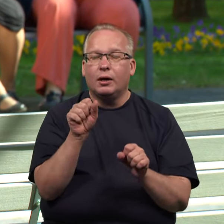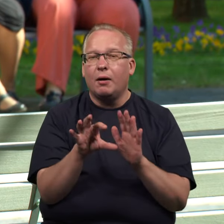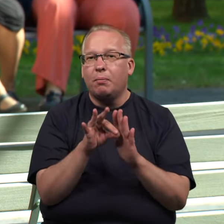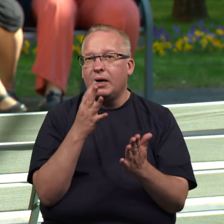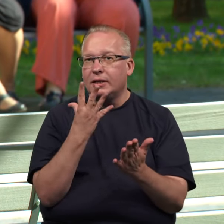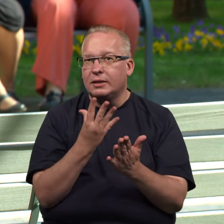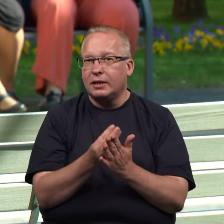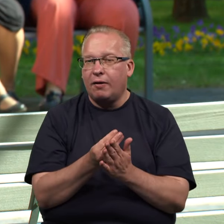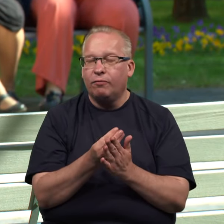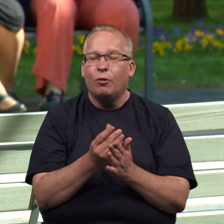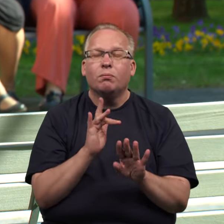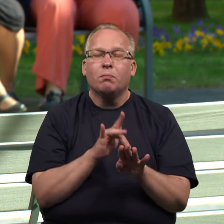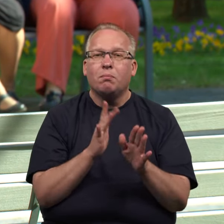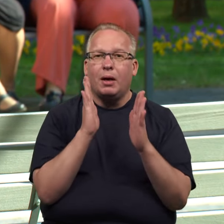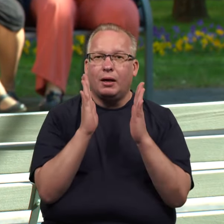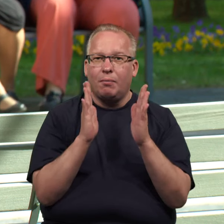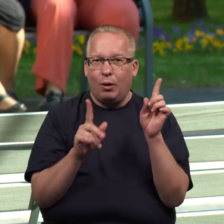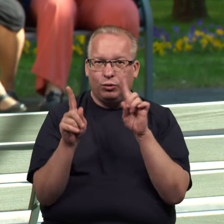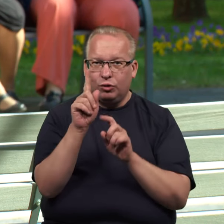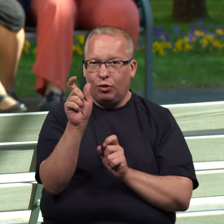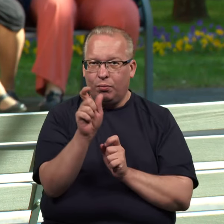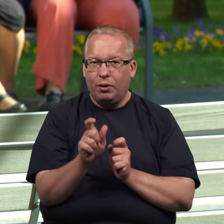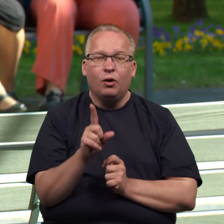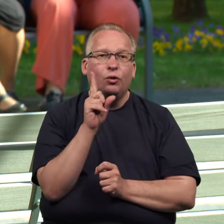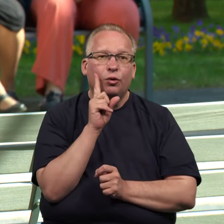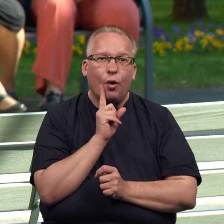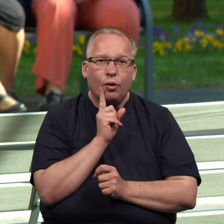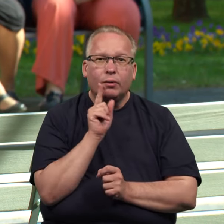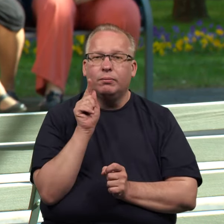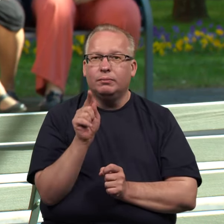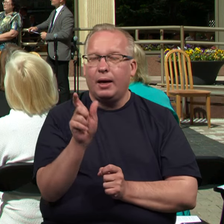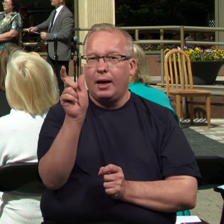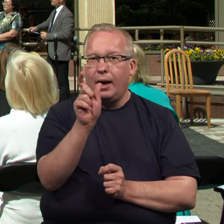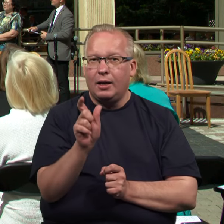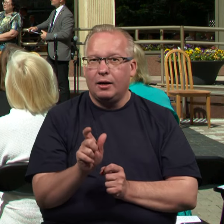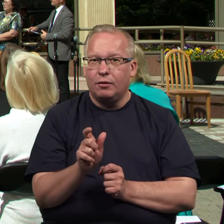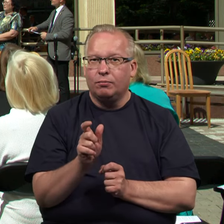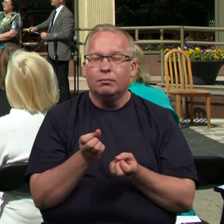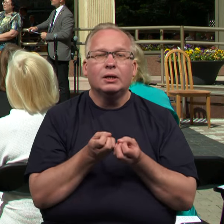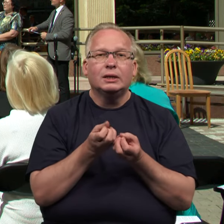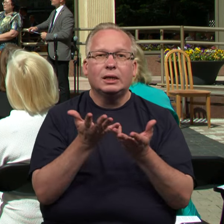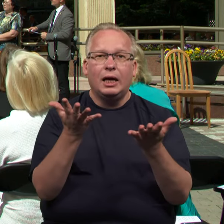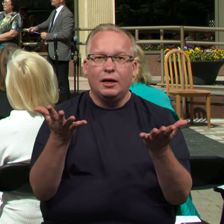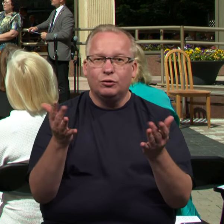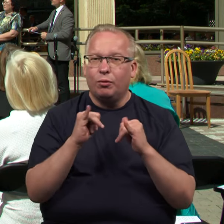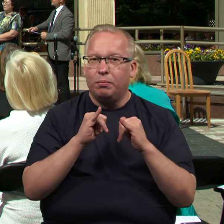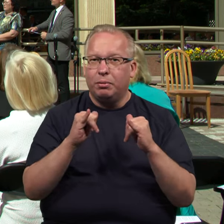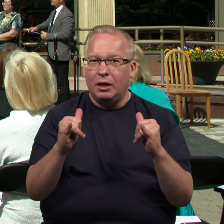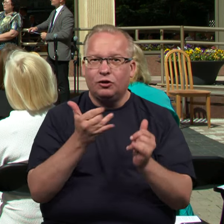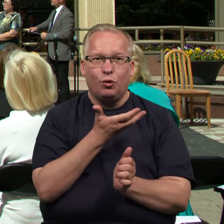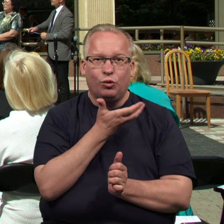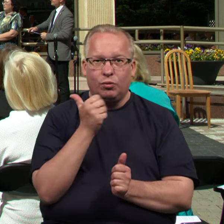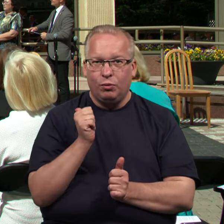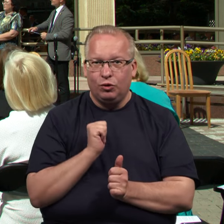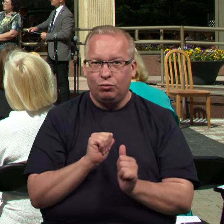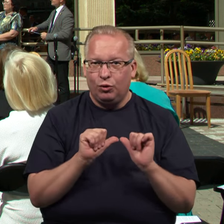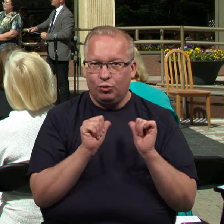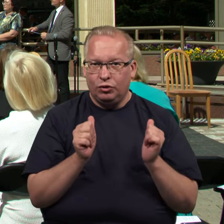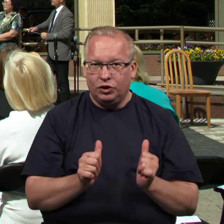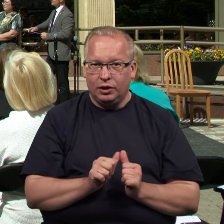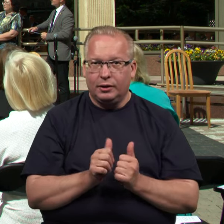savo mėgiamiausių poetų kūrinius. Kai kurie sako norintys, kad šie eilėraščiai sklistų kuo plačiau, šildytų žmonių